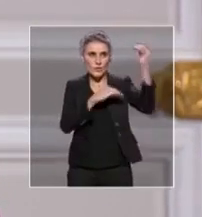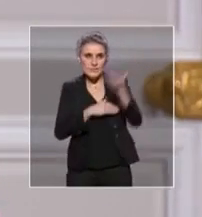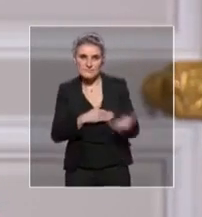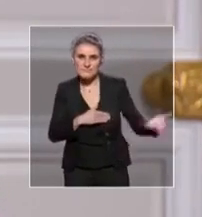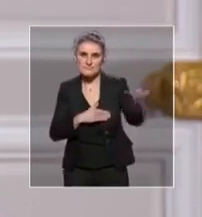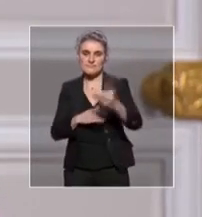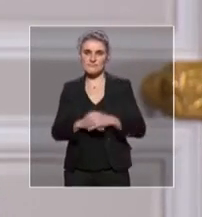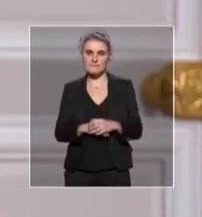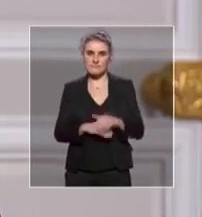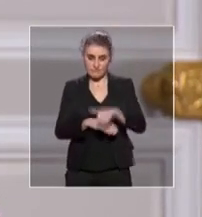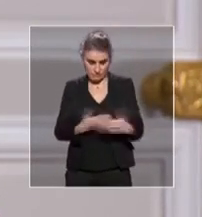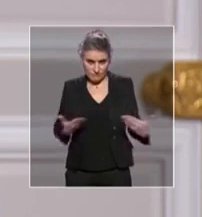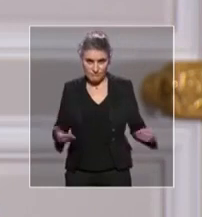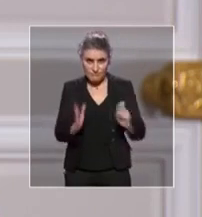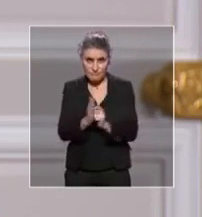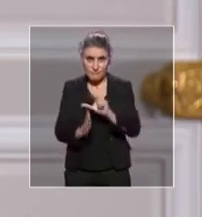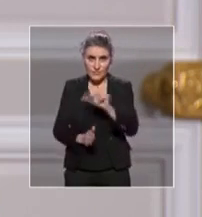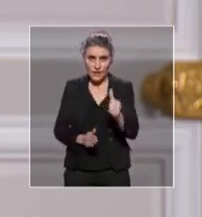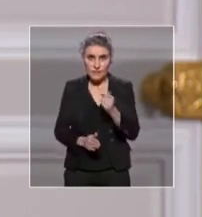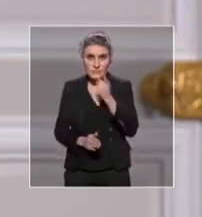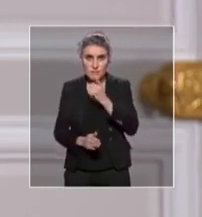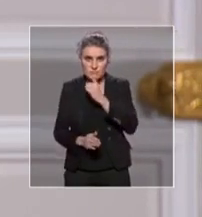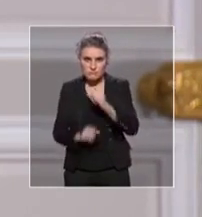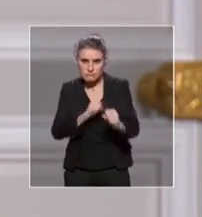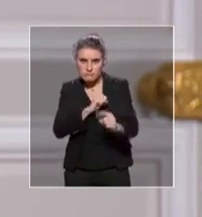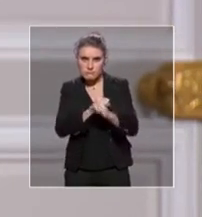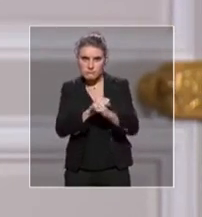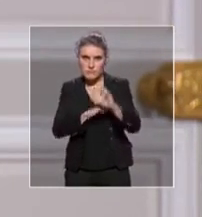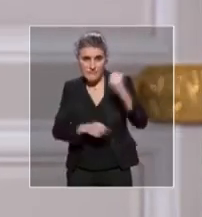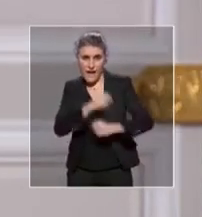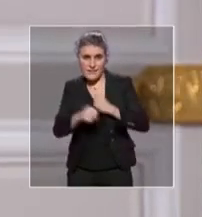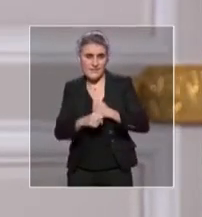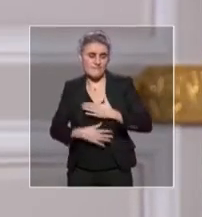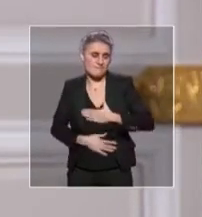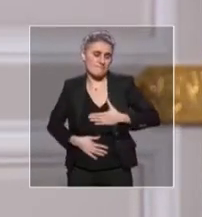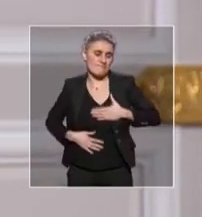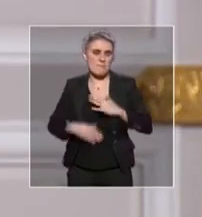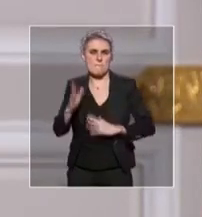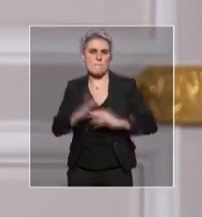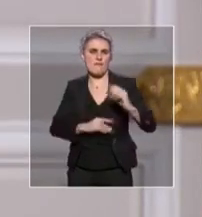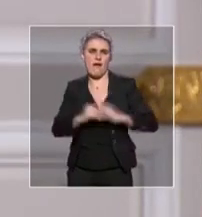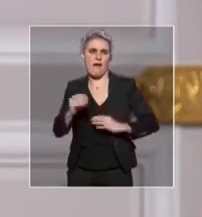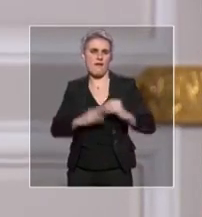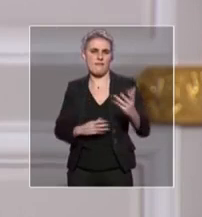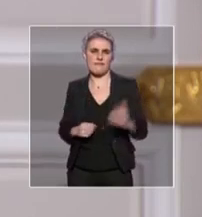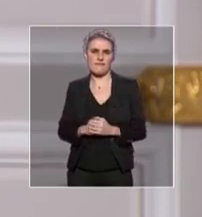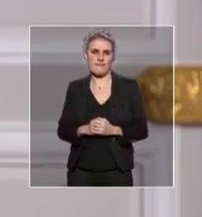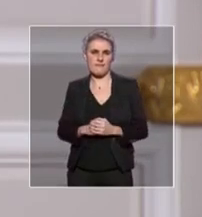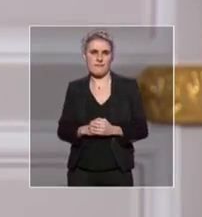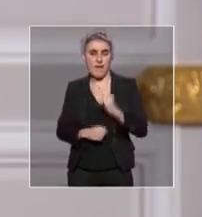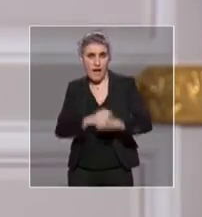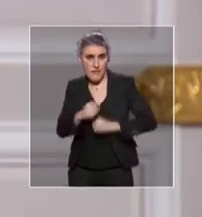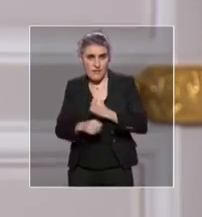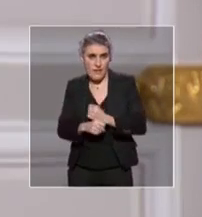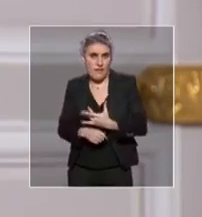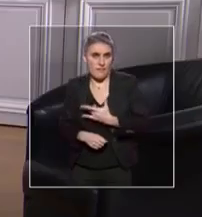finalement se sont exprimées à travers cette année terriblement dure, parsemée de crises. Donc le personnel soignant, bien sûr, les forces de l'ordre, et